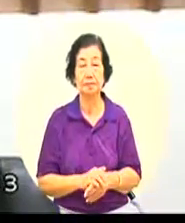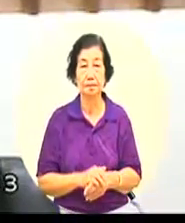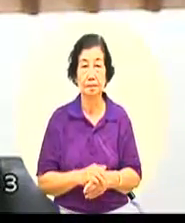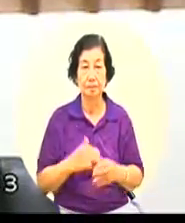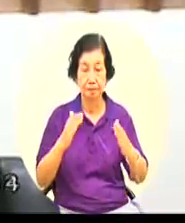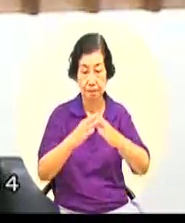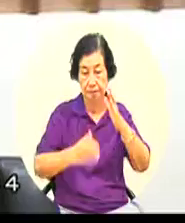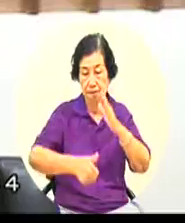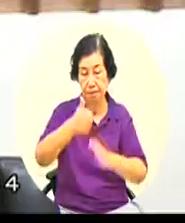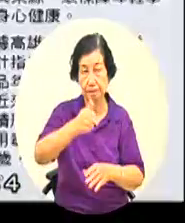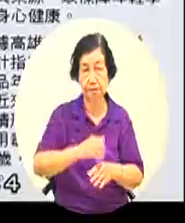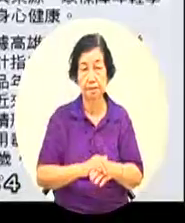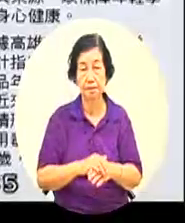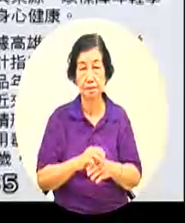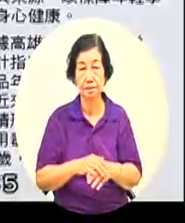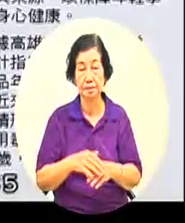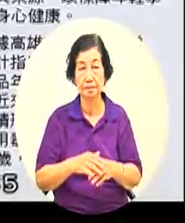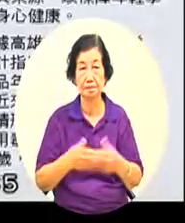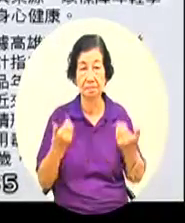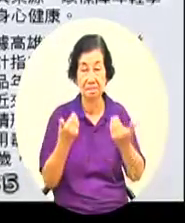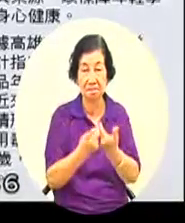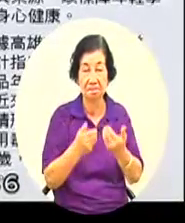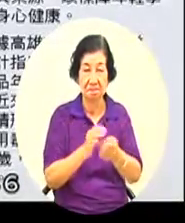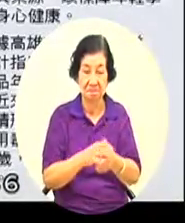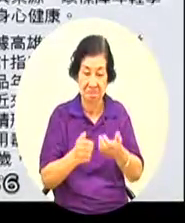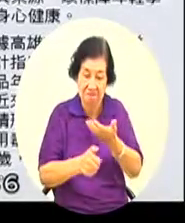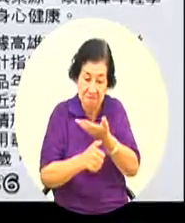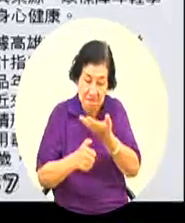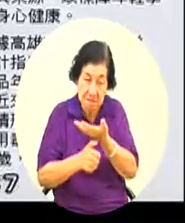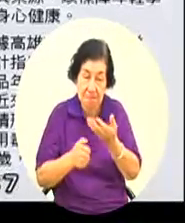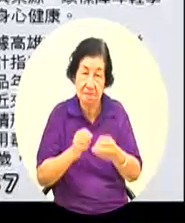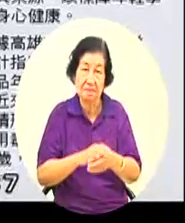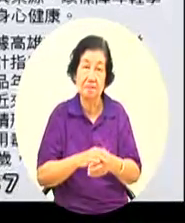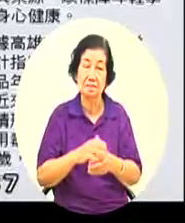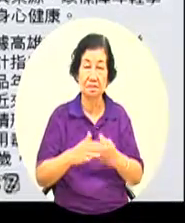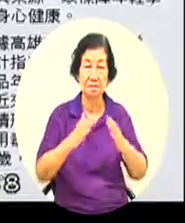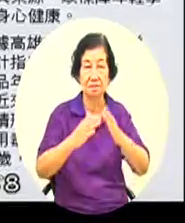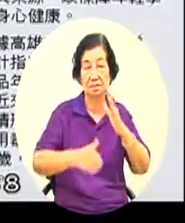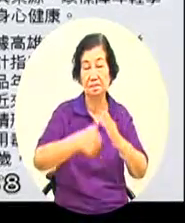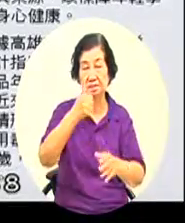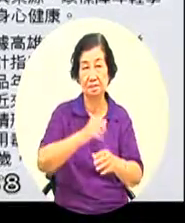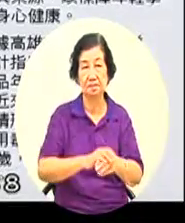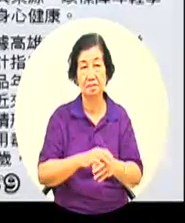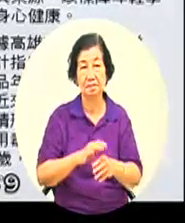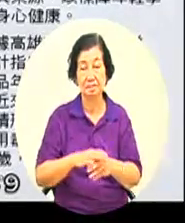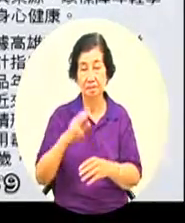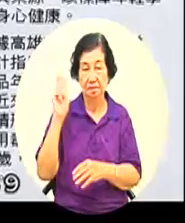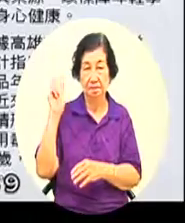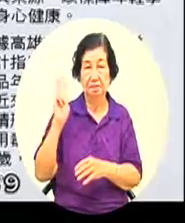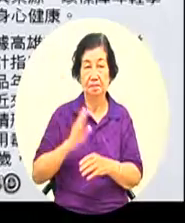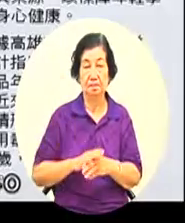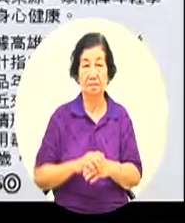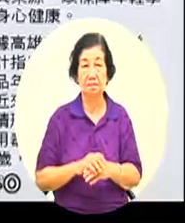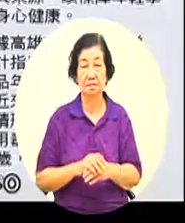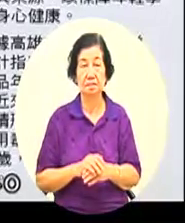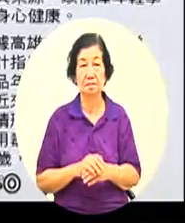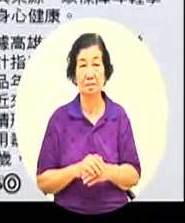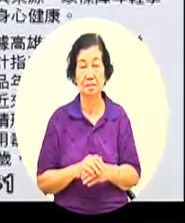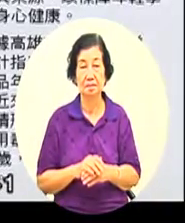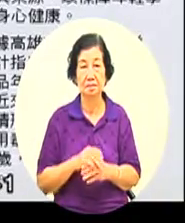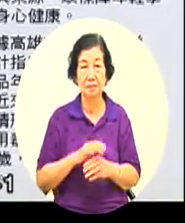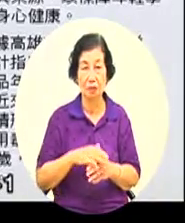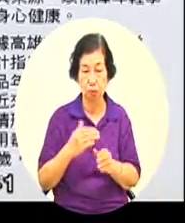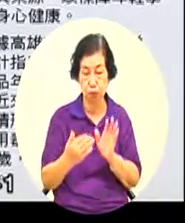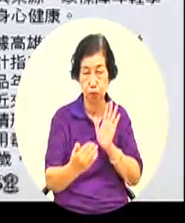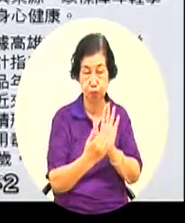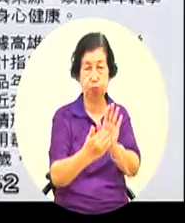这个反毒的哦，那我们看到市长也宣誓呢，表示要杜绝